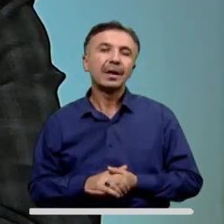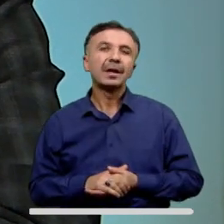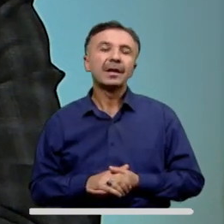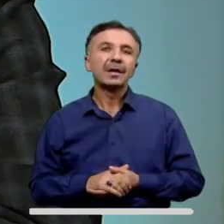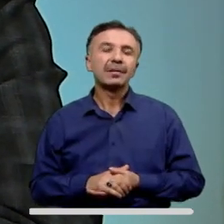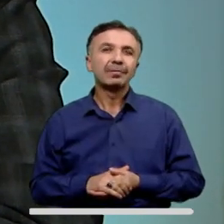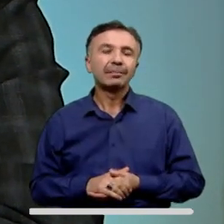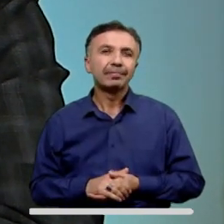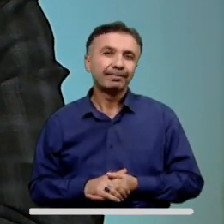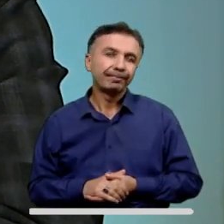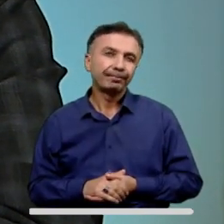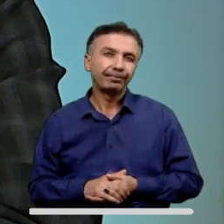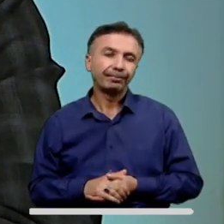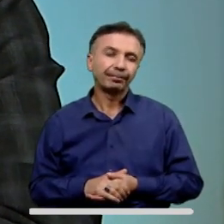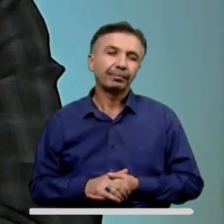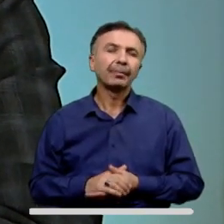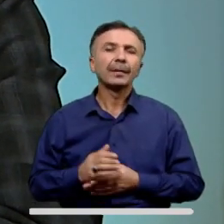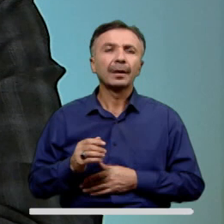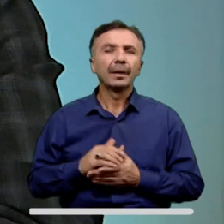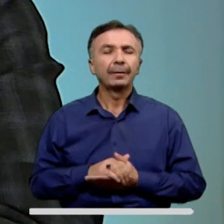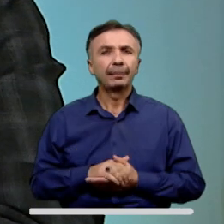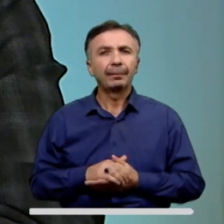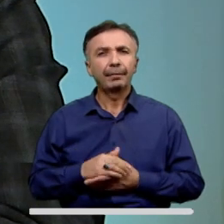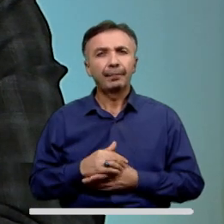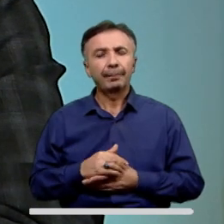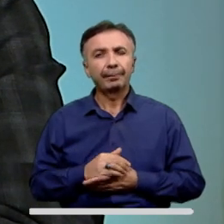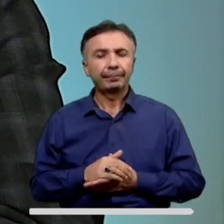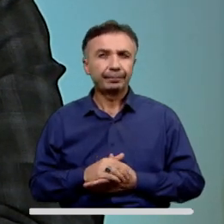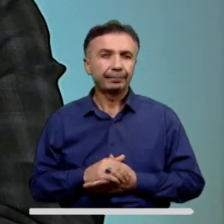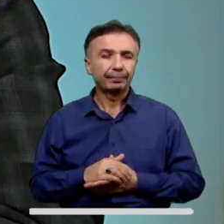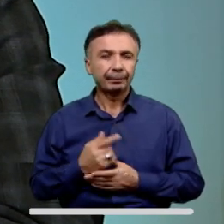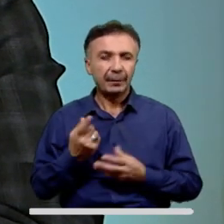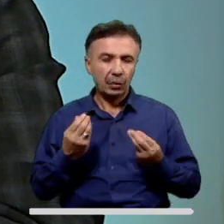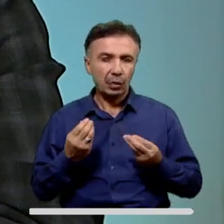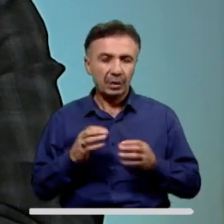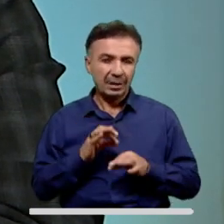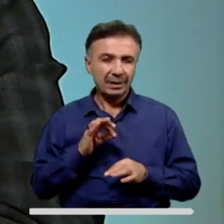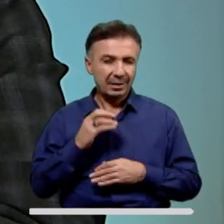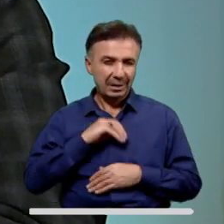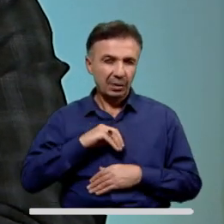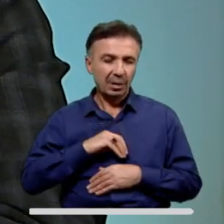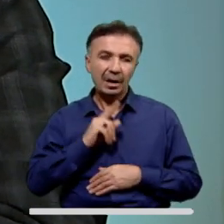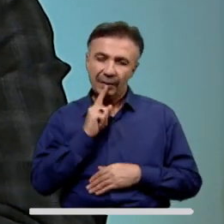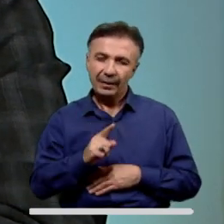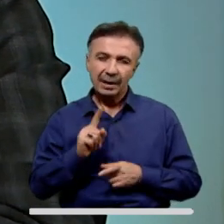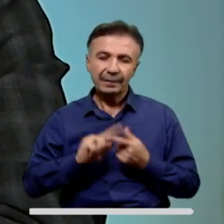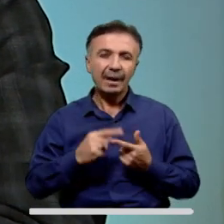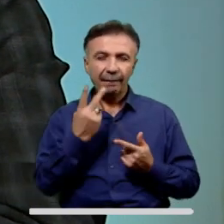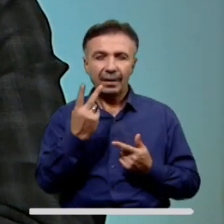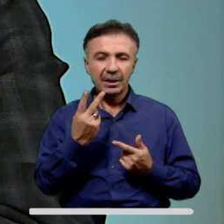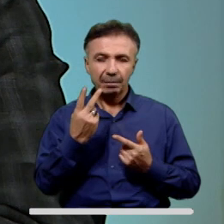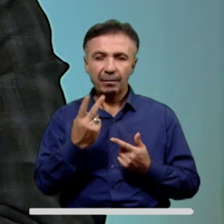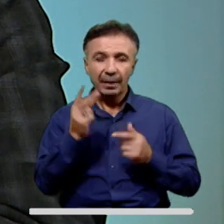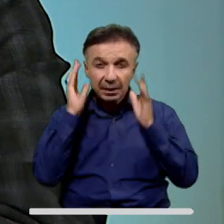ediyorum çünkü birçok insan zannediyor ki farz ve vacip namazlarda Sehiv secdesi